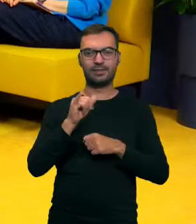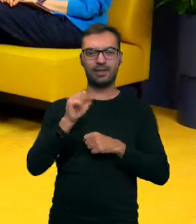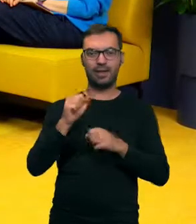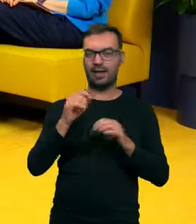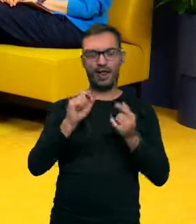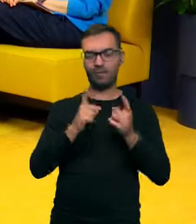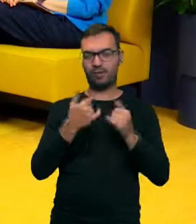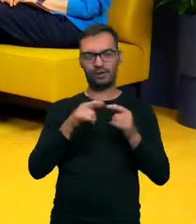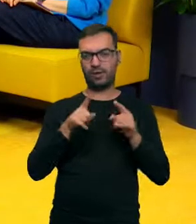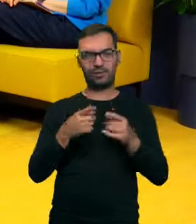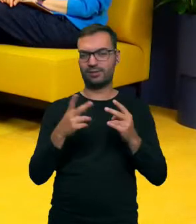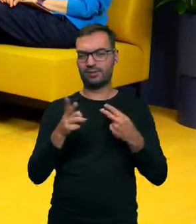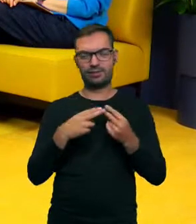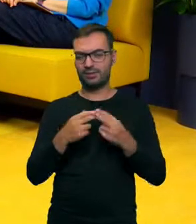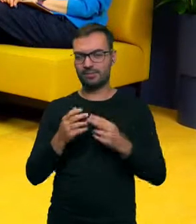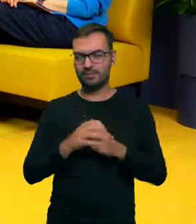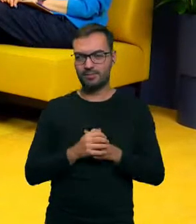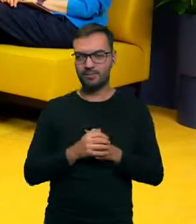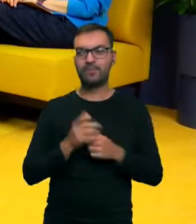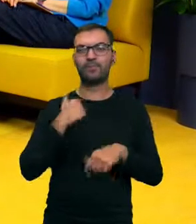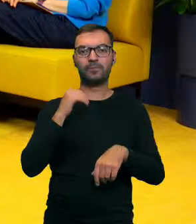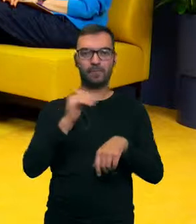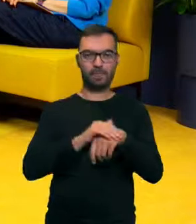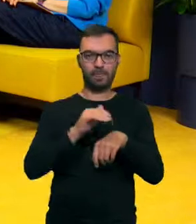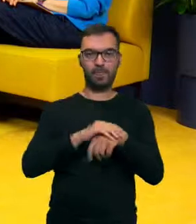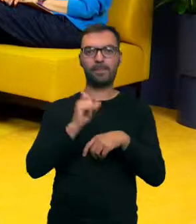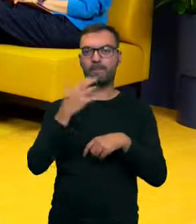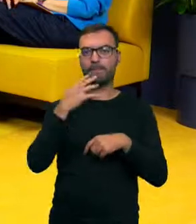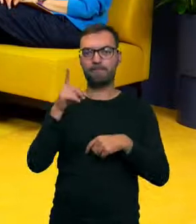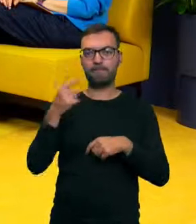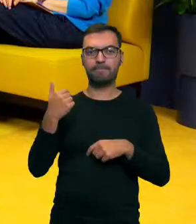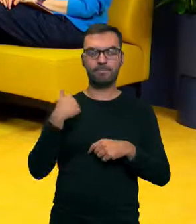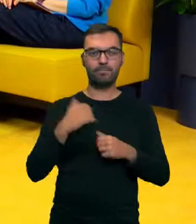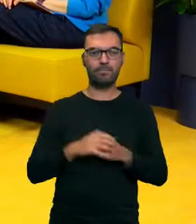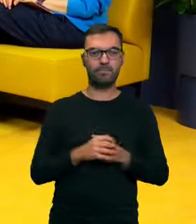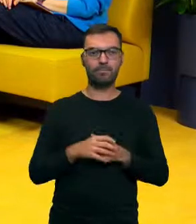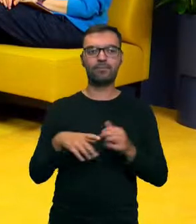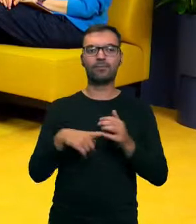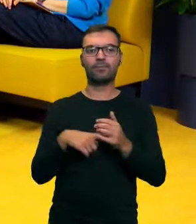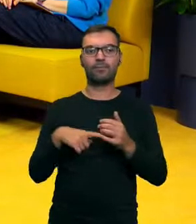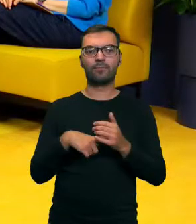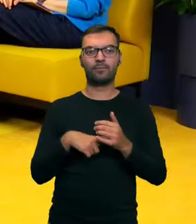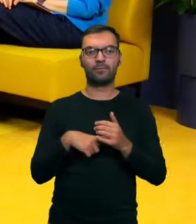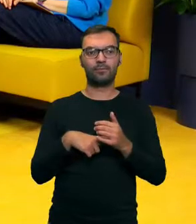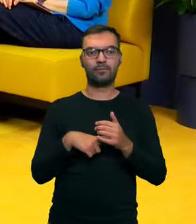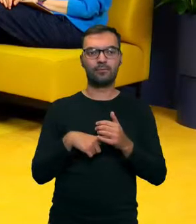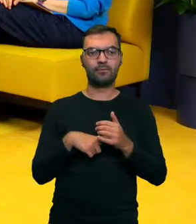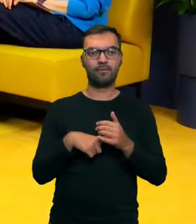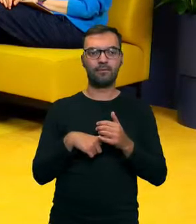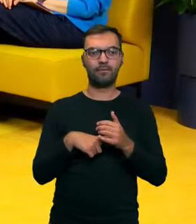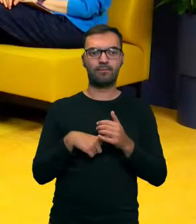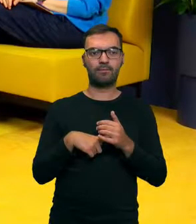jest organizacja, więc zgadzam się z tym, co powiedziałeś, że to ma taką funkcję